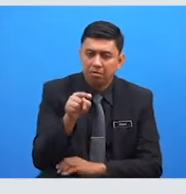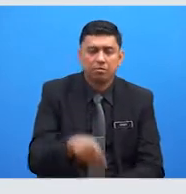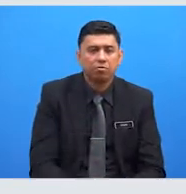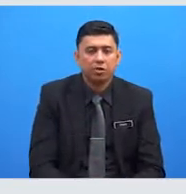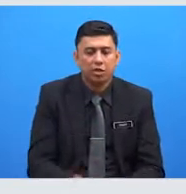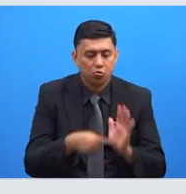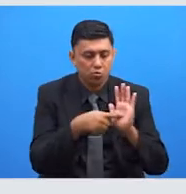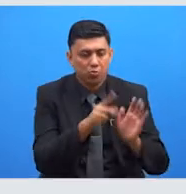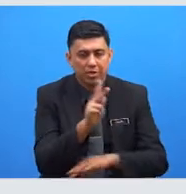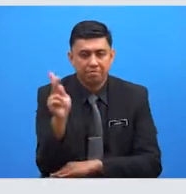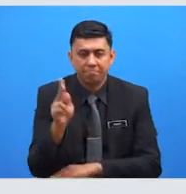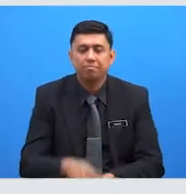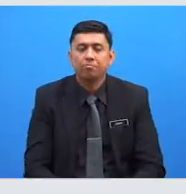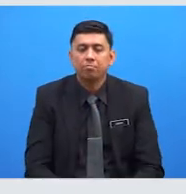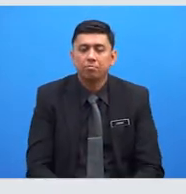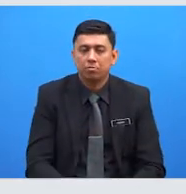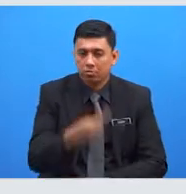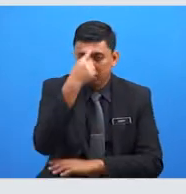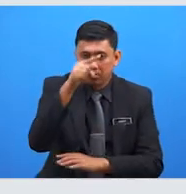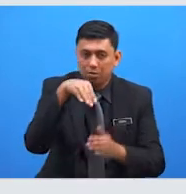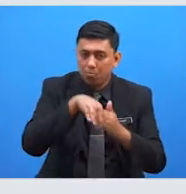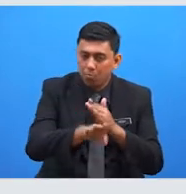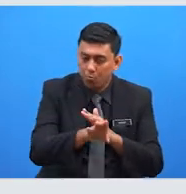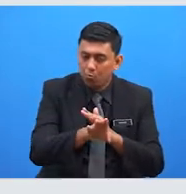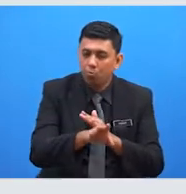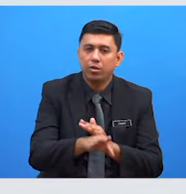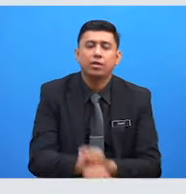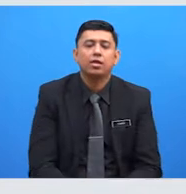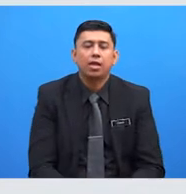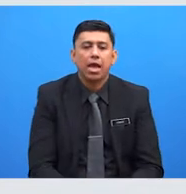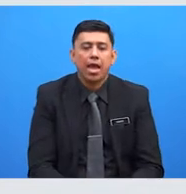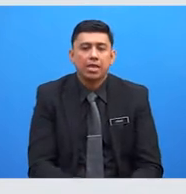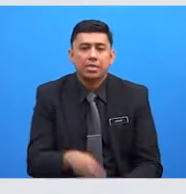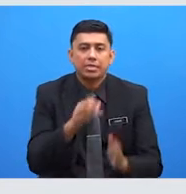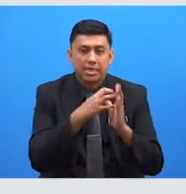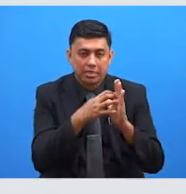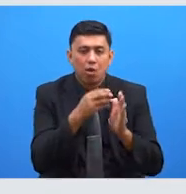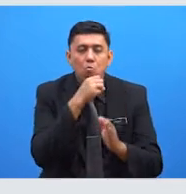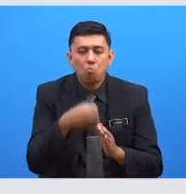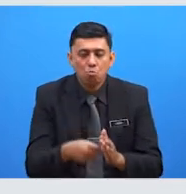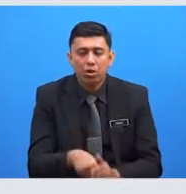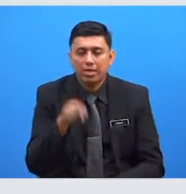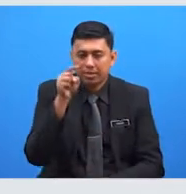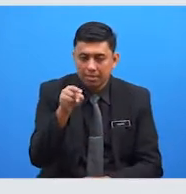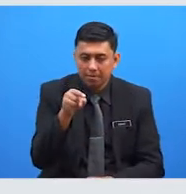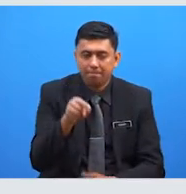sini ditunjukkan. Untuk memasukkan data umur, klik butang tersebut.